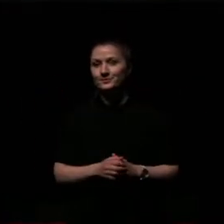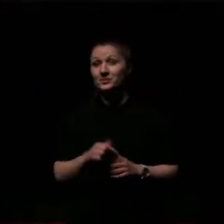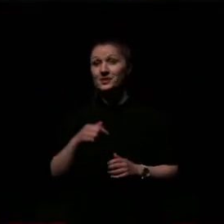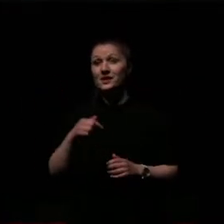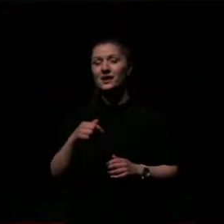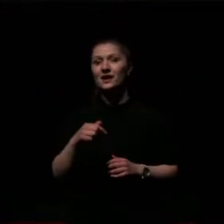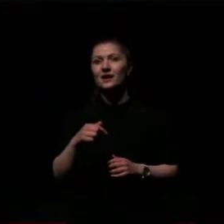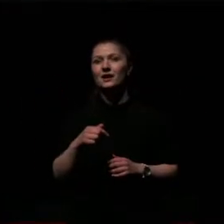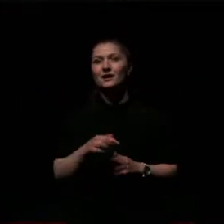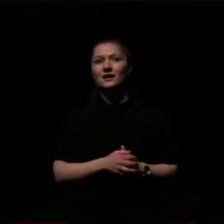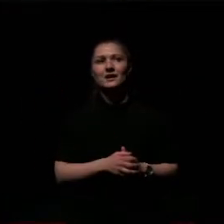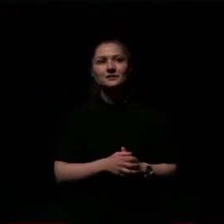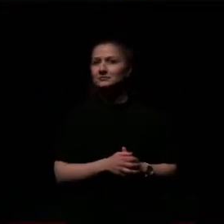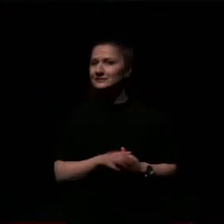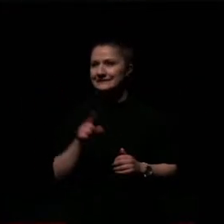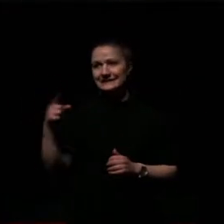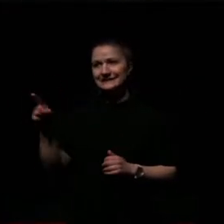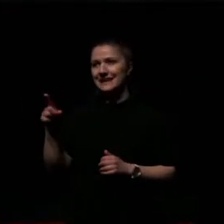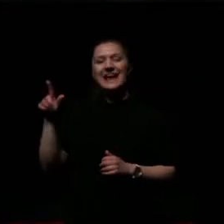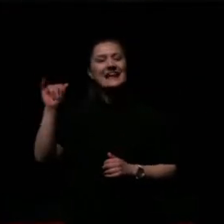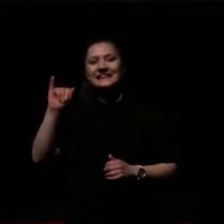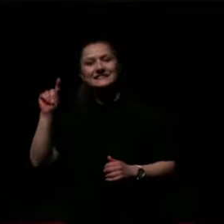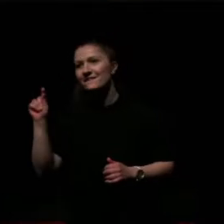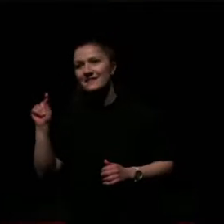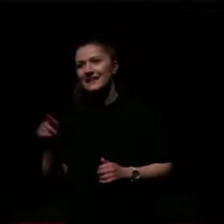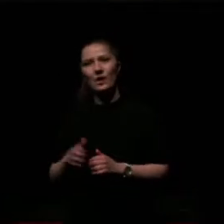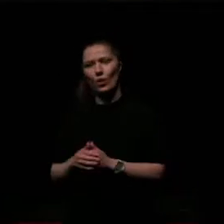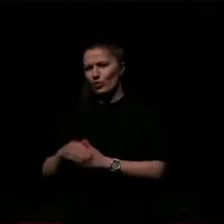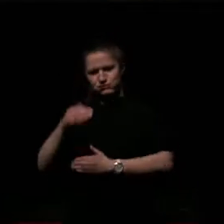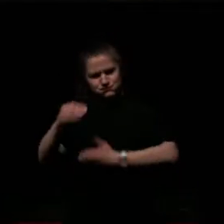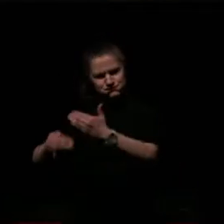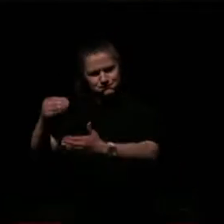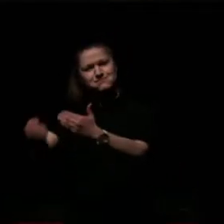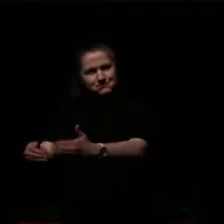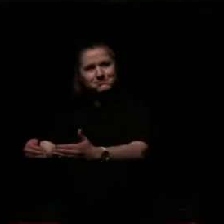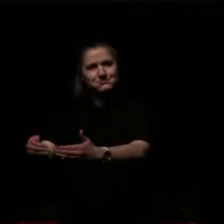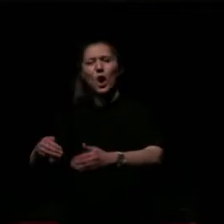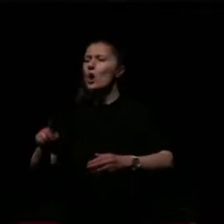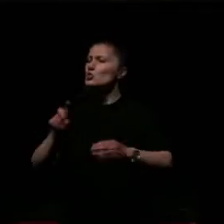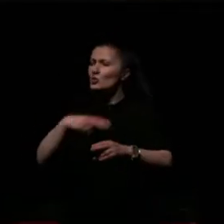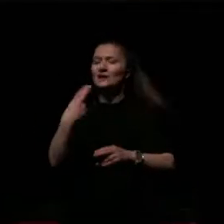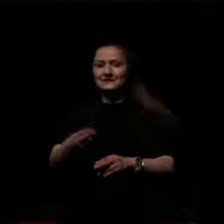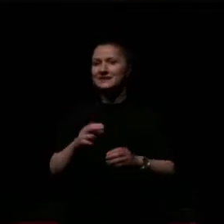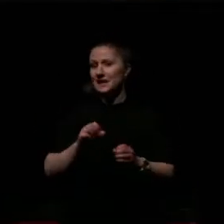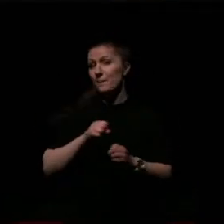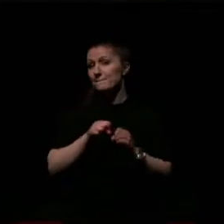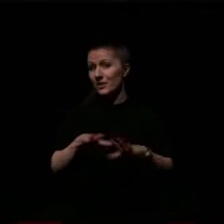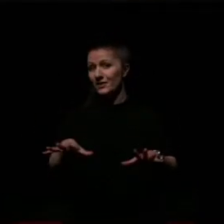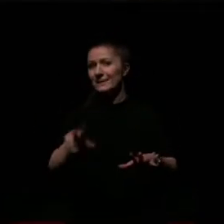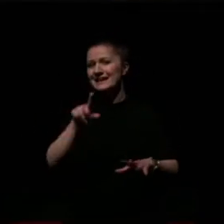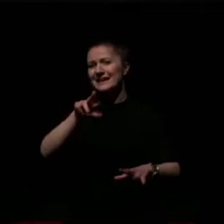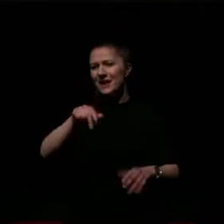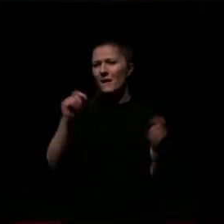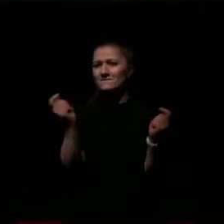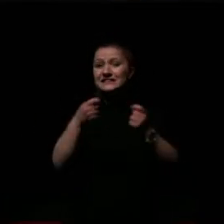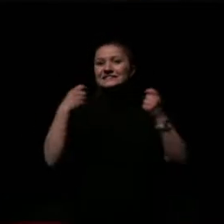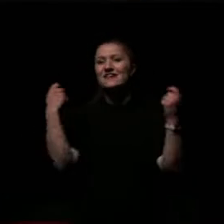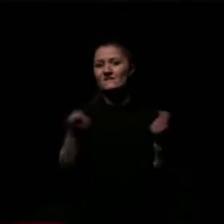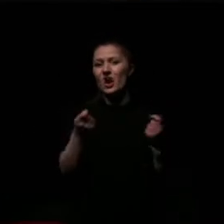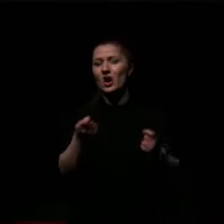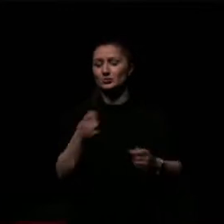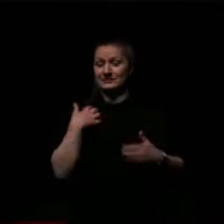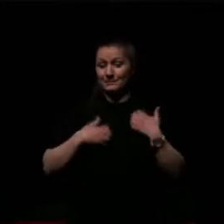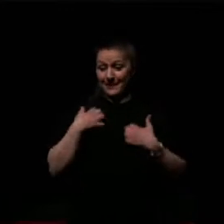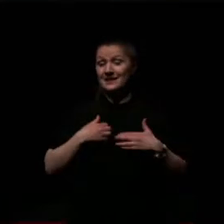De lar seg altså ikke stoppe på tross av pandemi og kjøre noe digital festival. De har et utrolig spennende program, så jeg vil anbefale alle